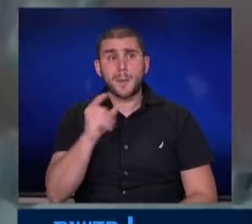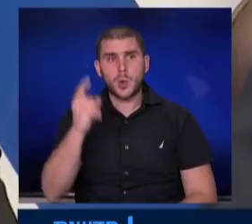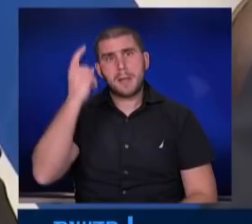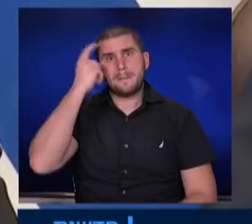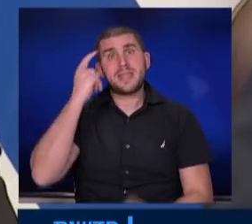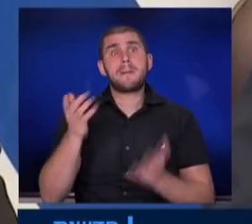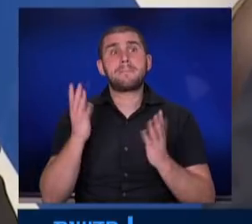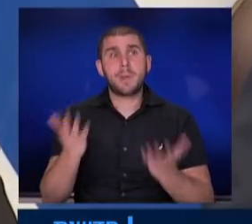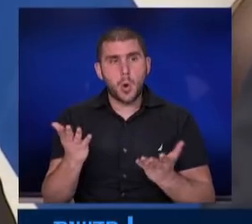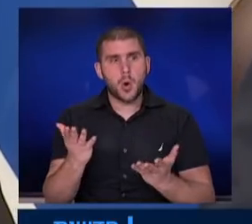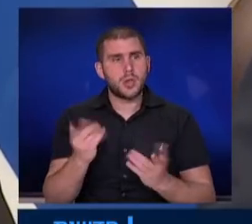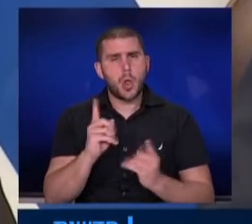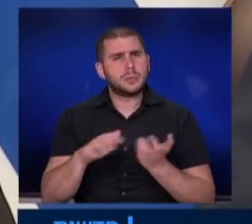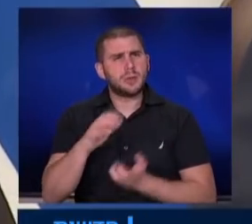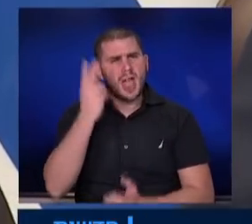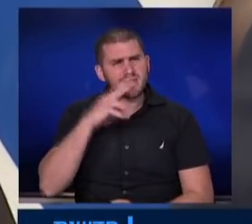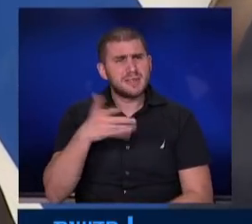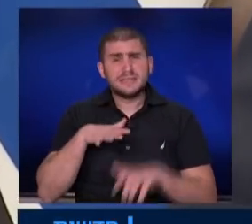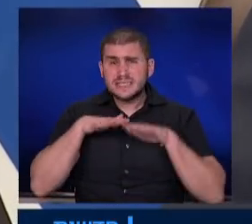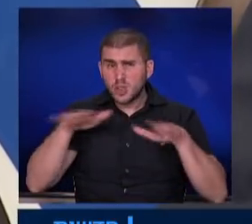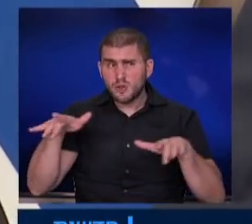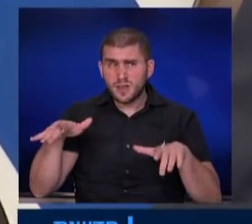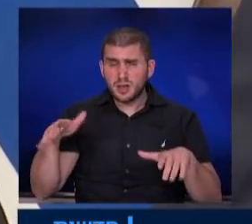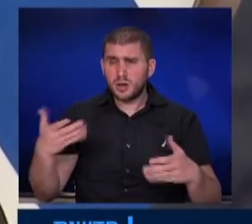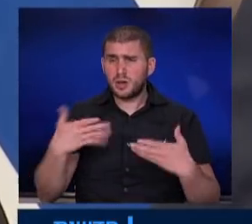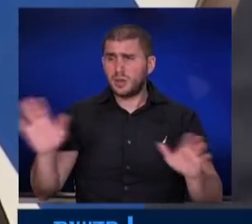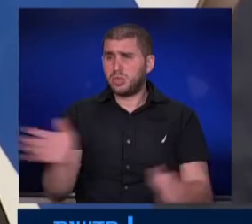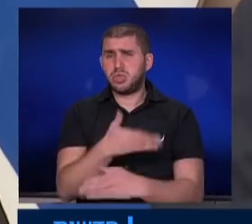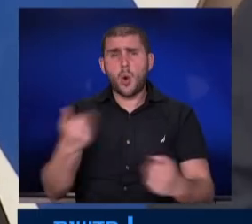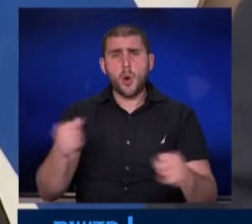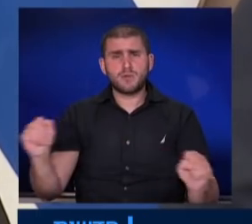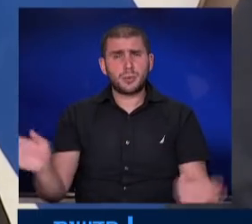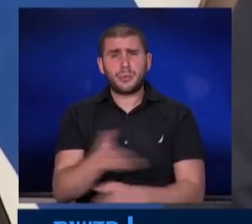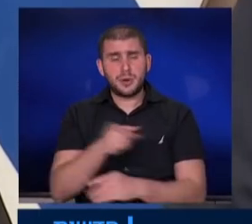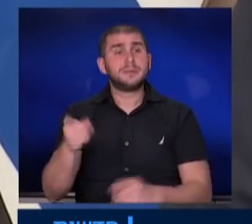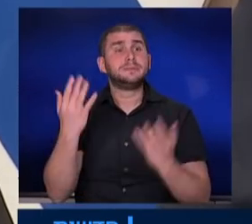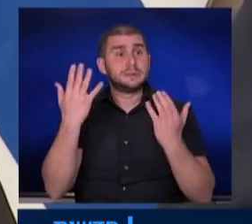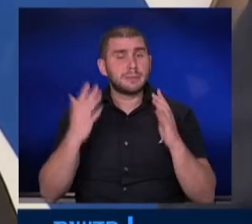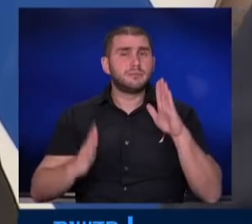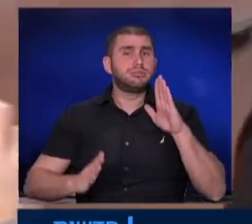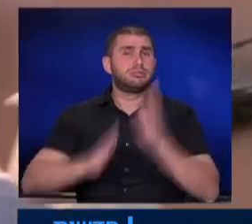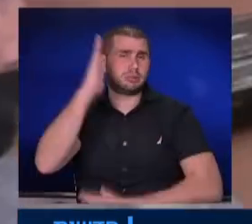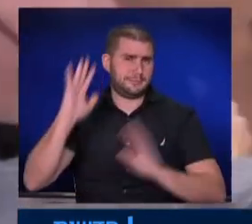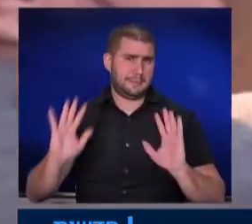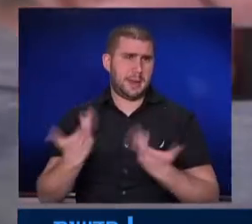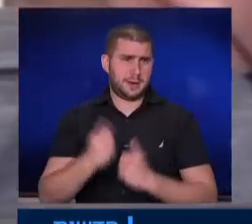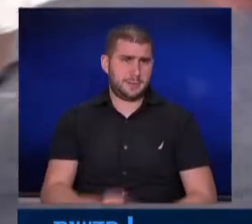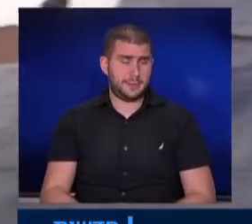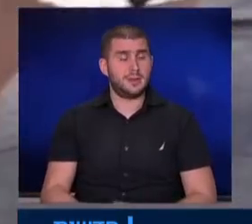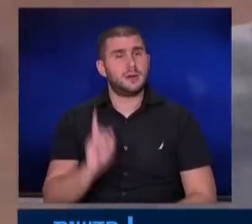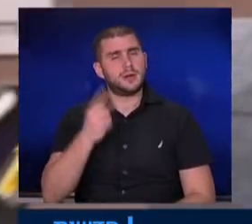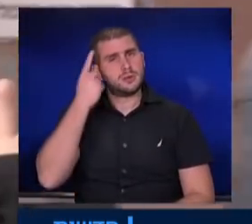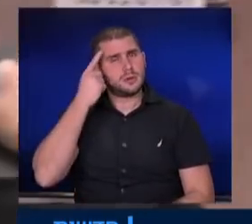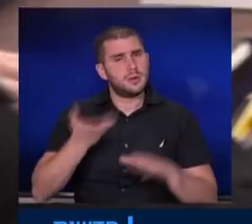מאוד. לא מסובך להבין שאם נתב"ג יהיה פרוץ לרווחה, המספרים יזנקו מהר. על הפרק הרחבת